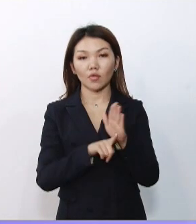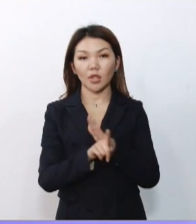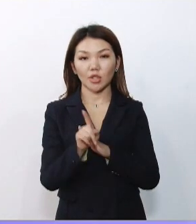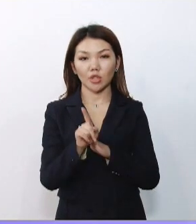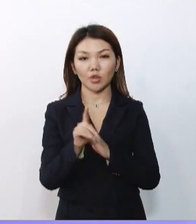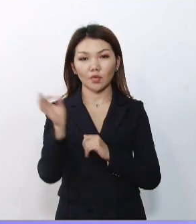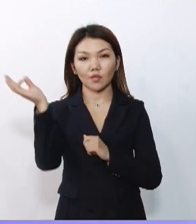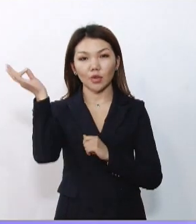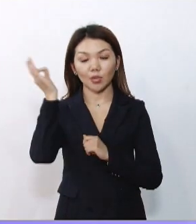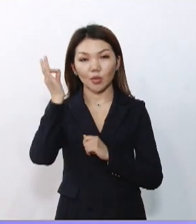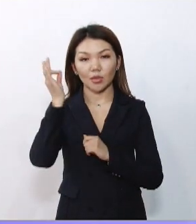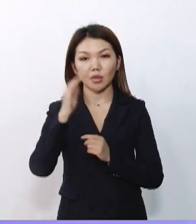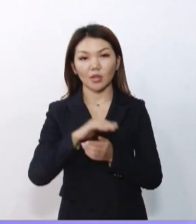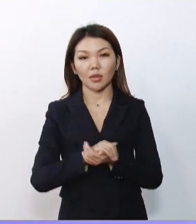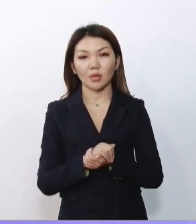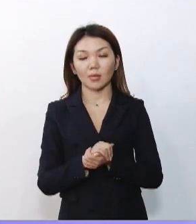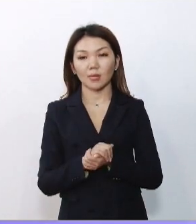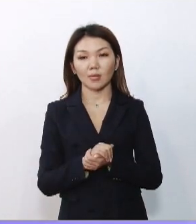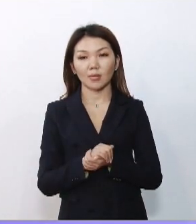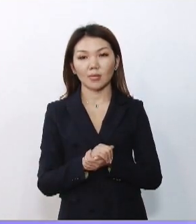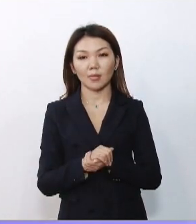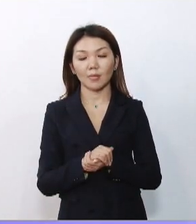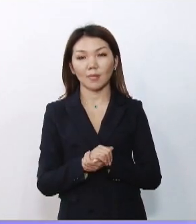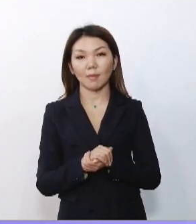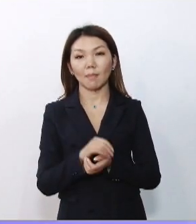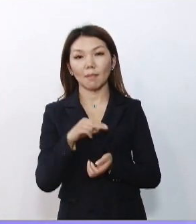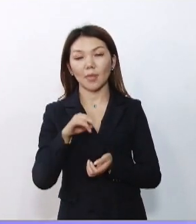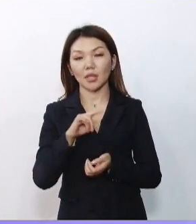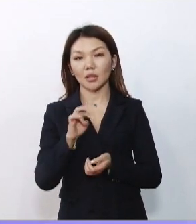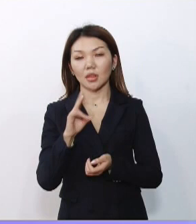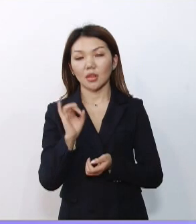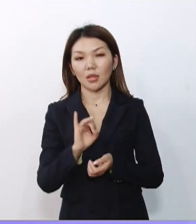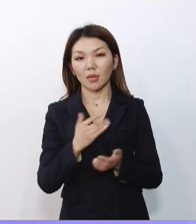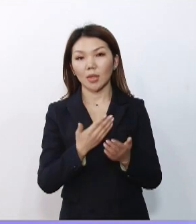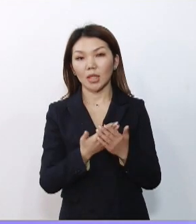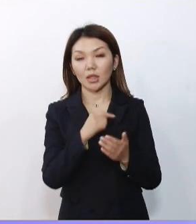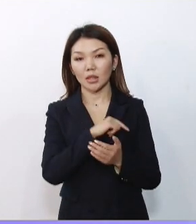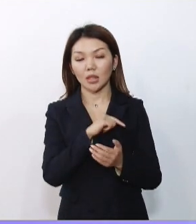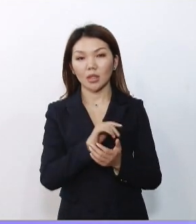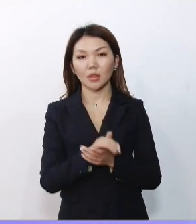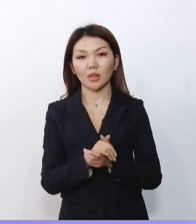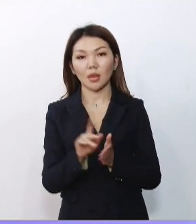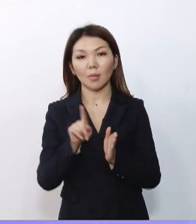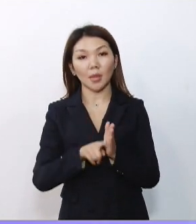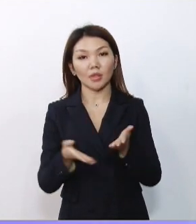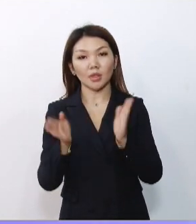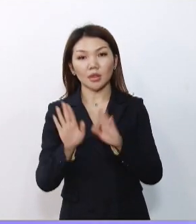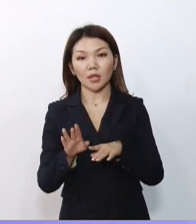Вначале вспомним признаки делимости чисел без остатков на эти